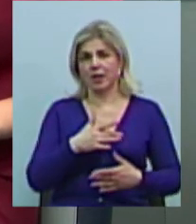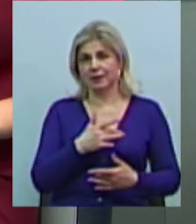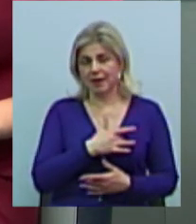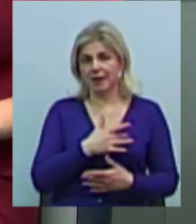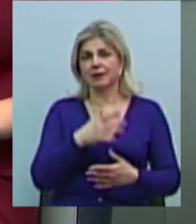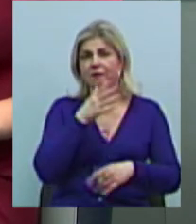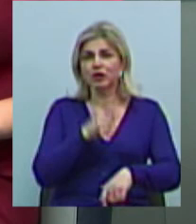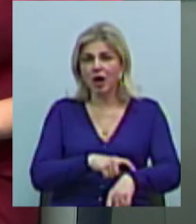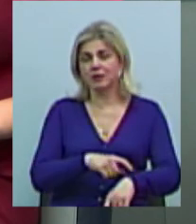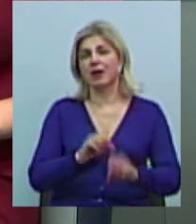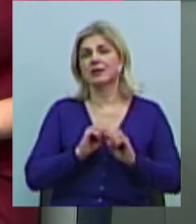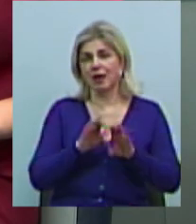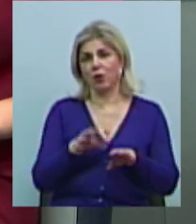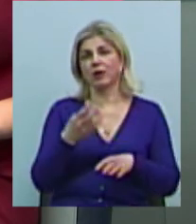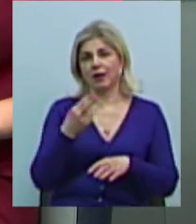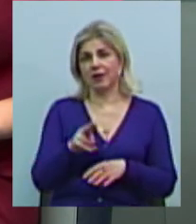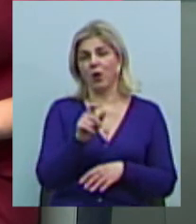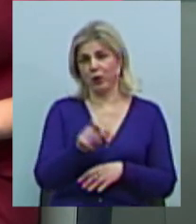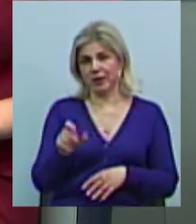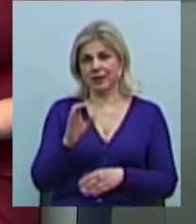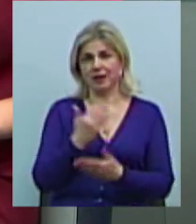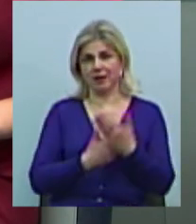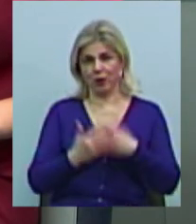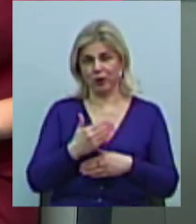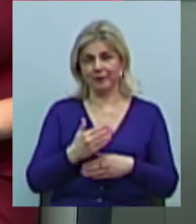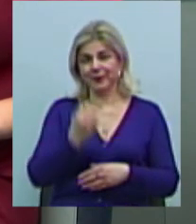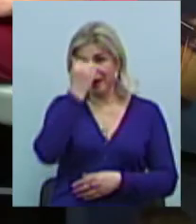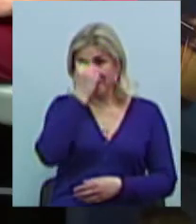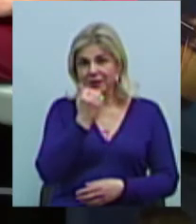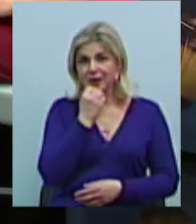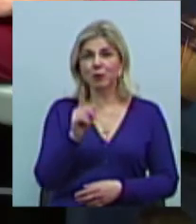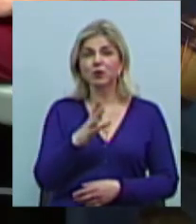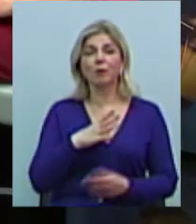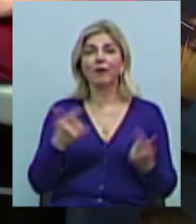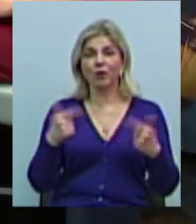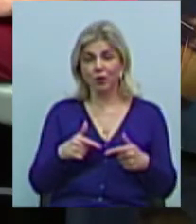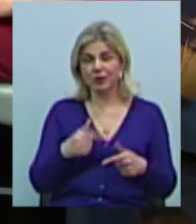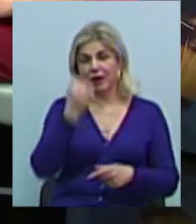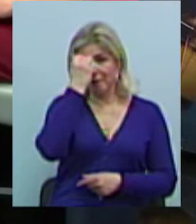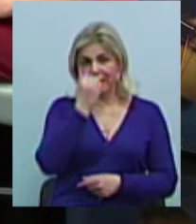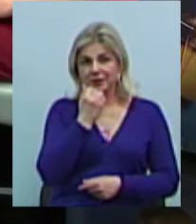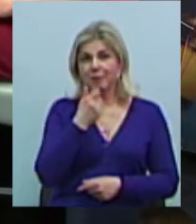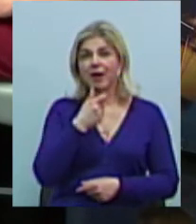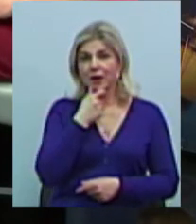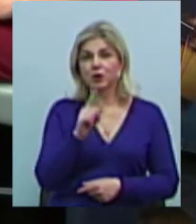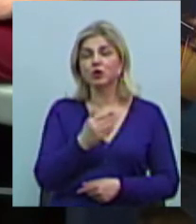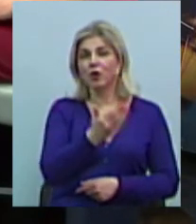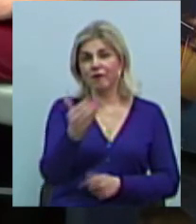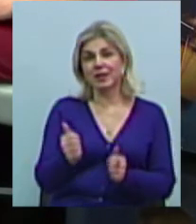надання допомоги і роботи саме з цієї категорії людей. Друзі, спасибі, що ви були з нами. Спасибі, глядачі,